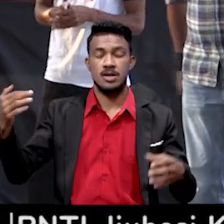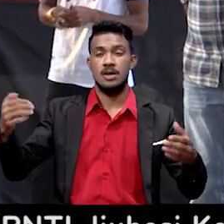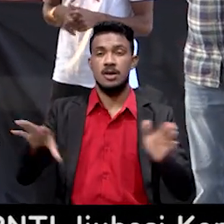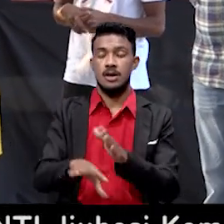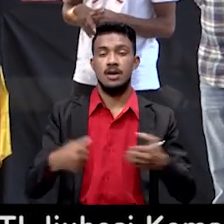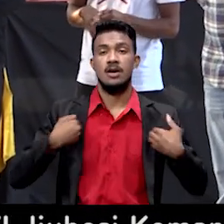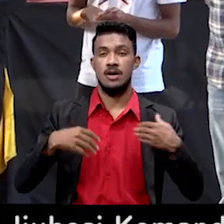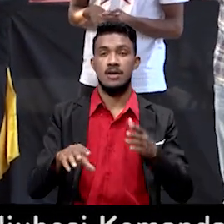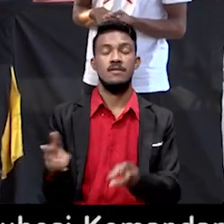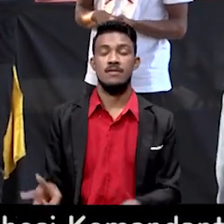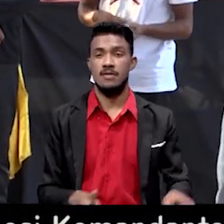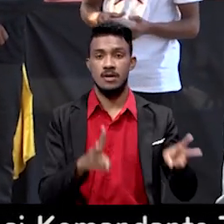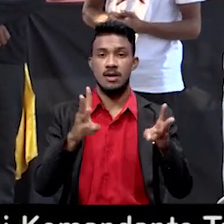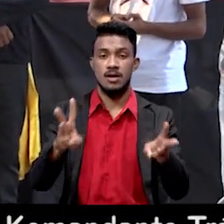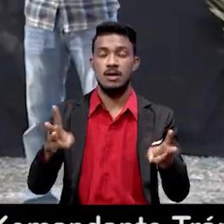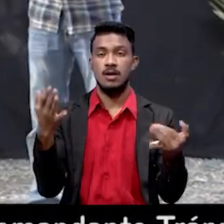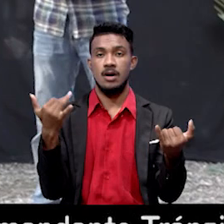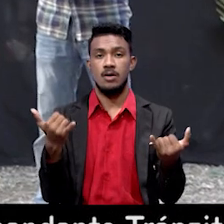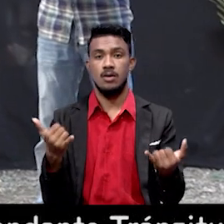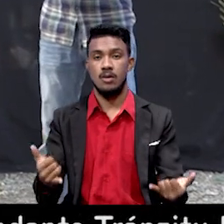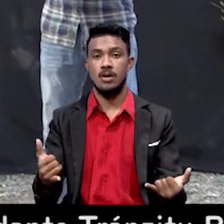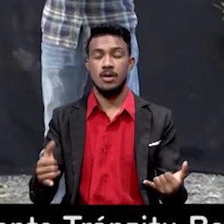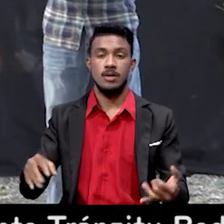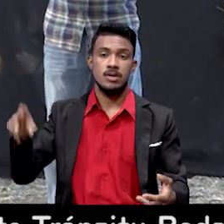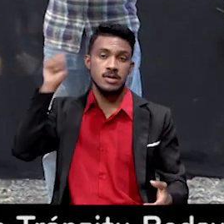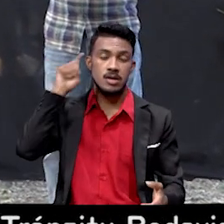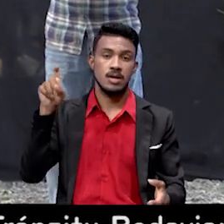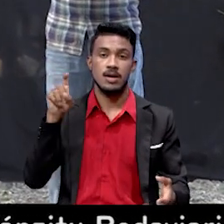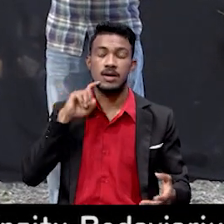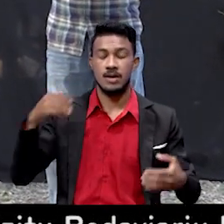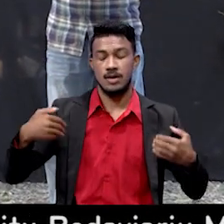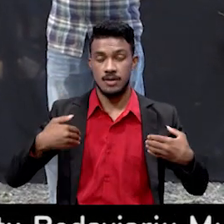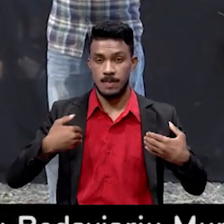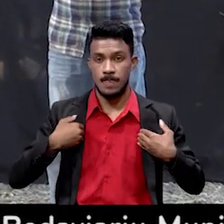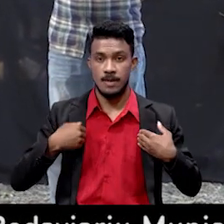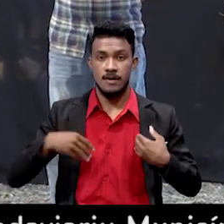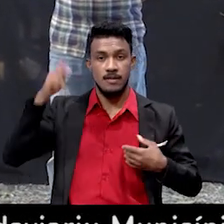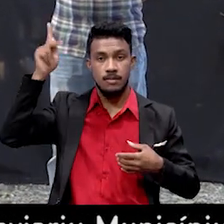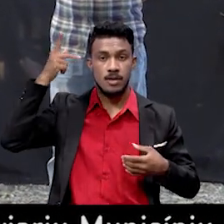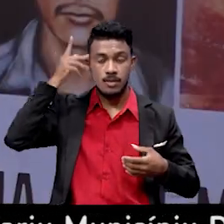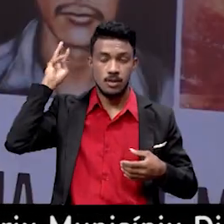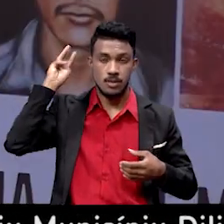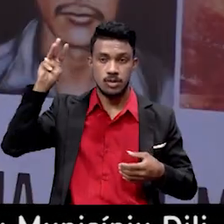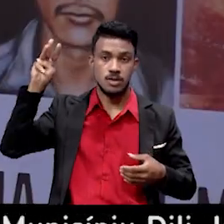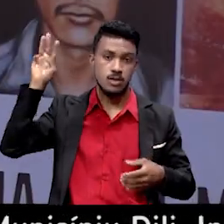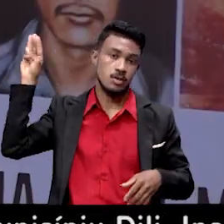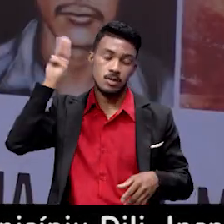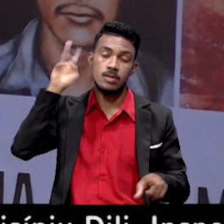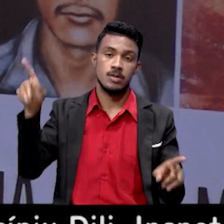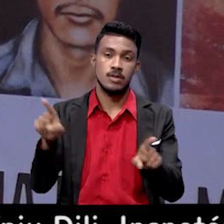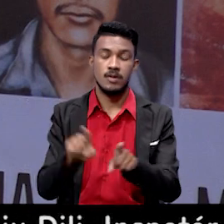darão, primeiro ministro. Tirar colia, batou a menina, problema neva, mambo, a tamba jovem tira de